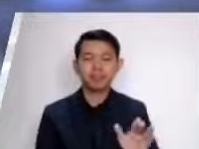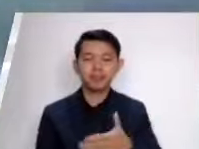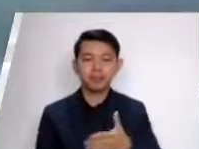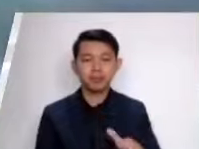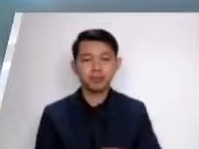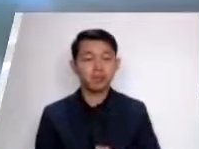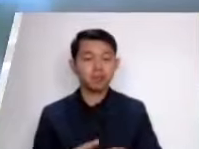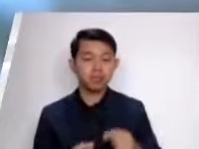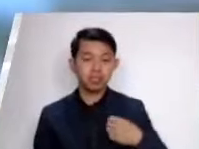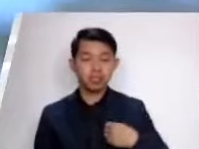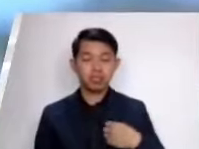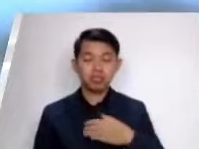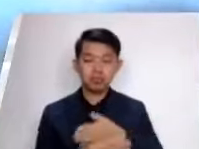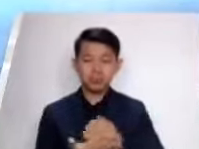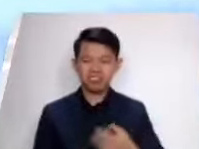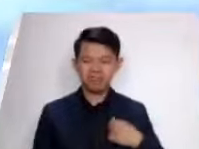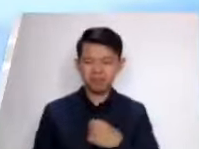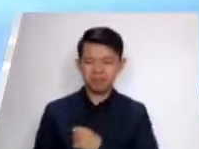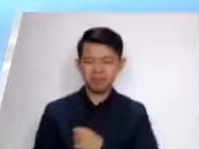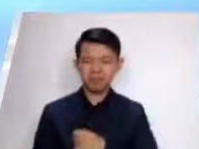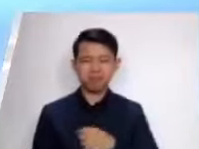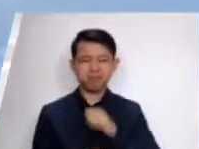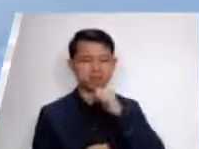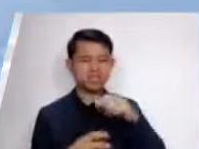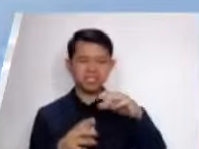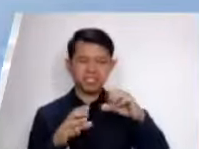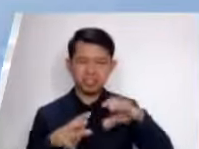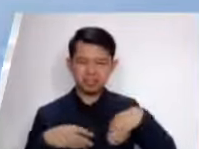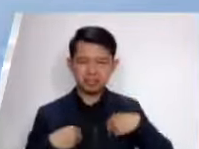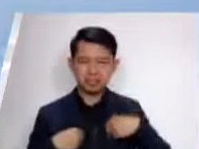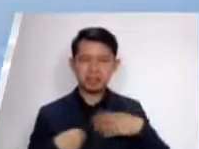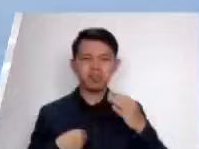kinakailangan. Balitang hatid ni Nico Wahe.